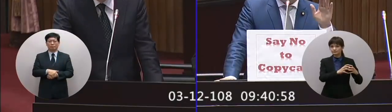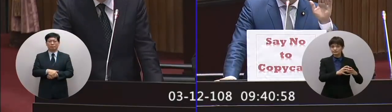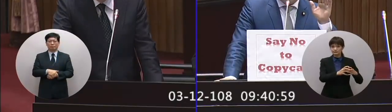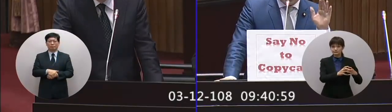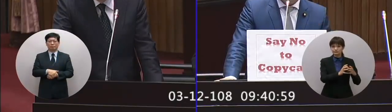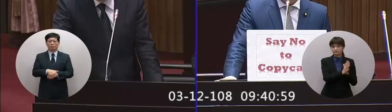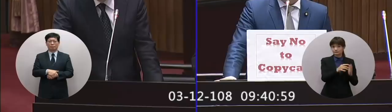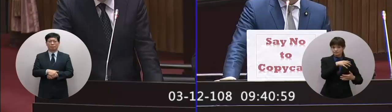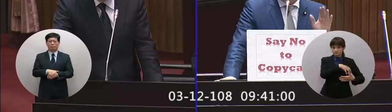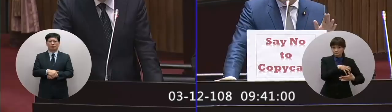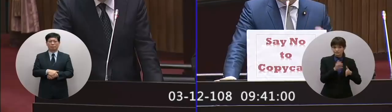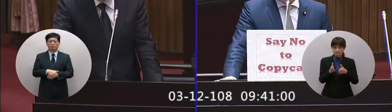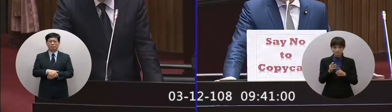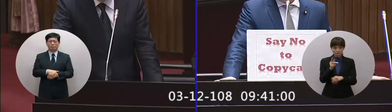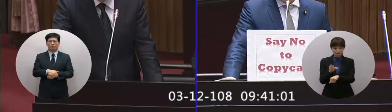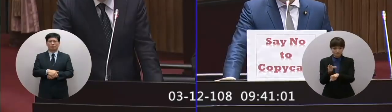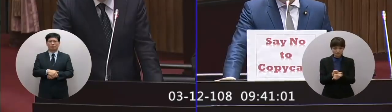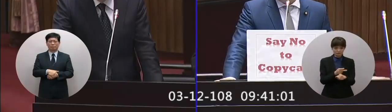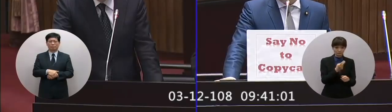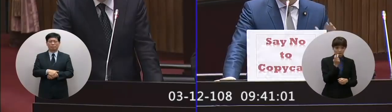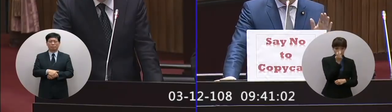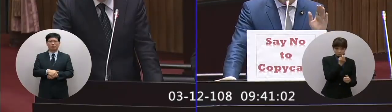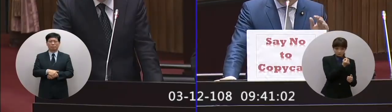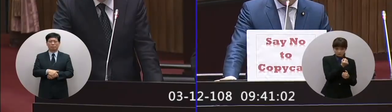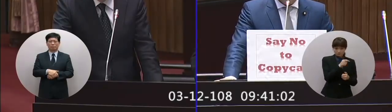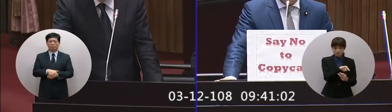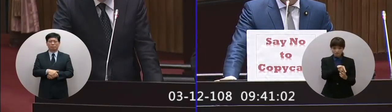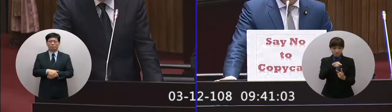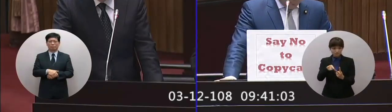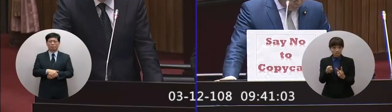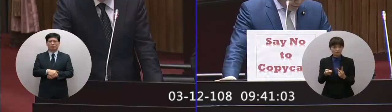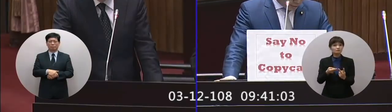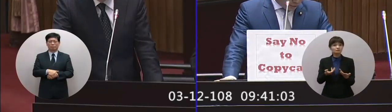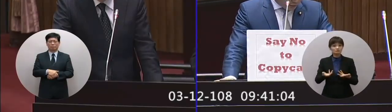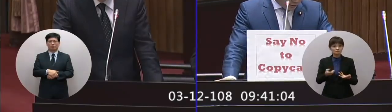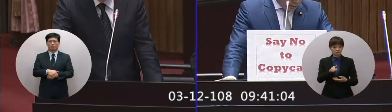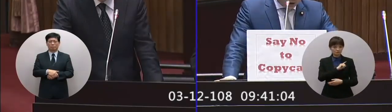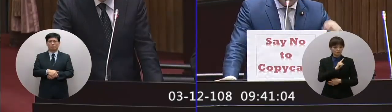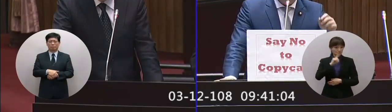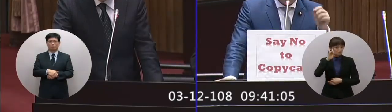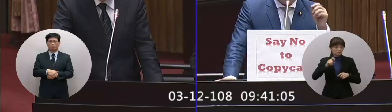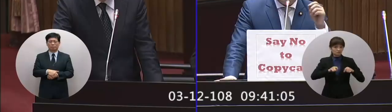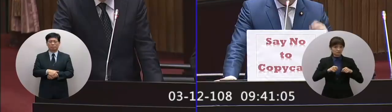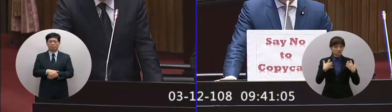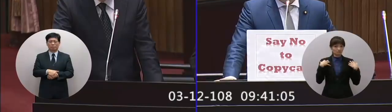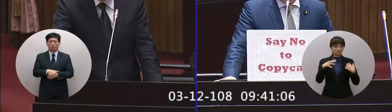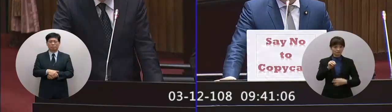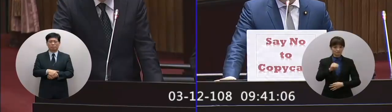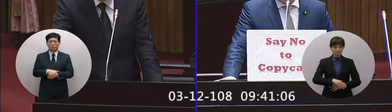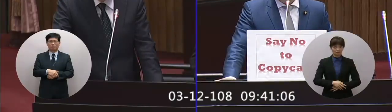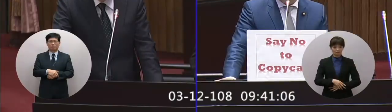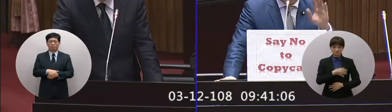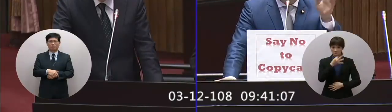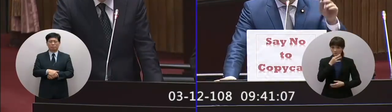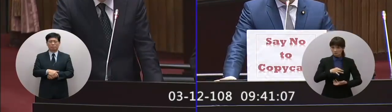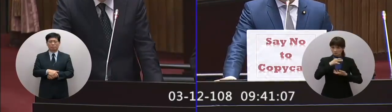底对于科技跟监理这两件事情，你有没有在倡议一个负责任的创新？到时候连金融上的门